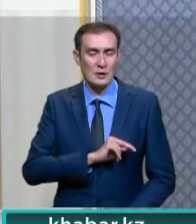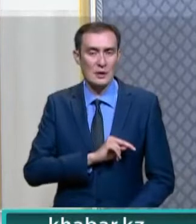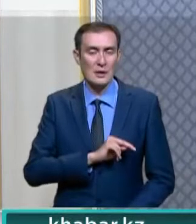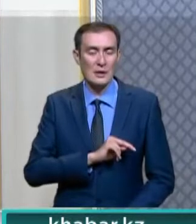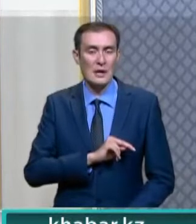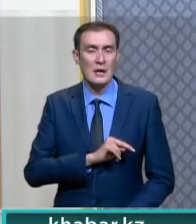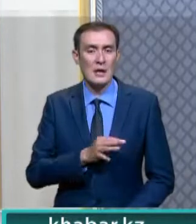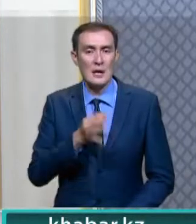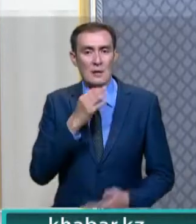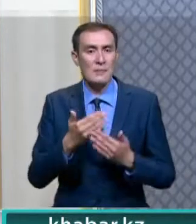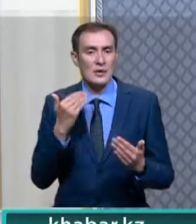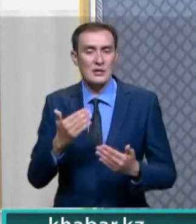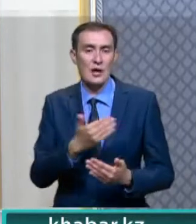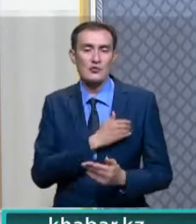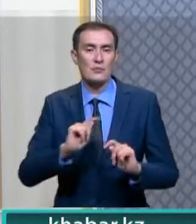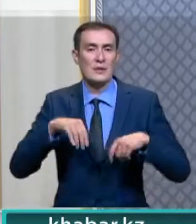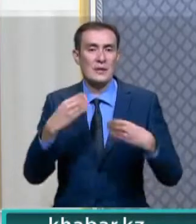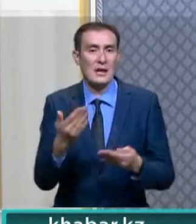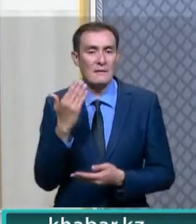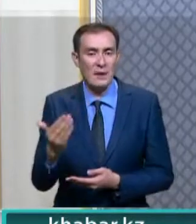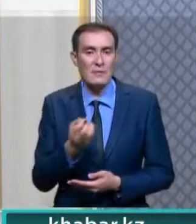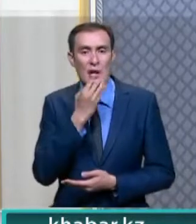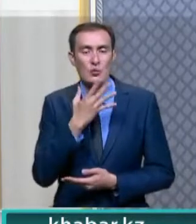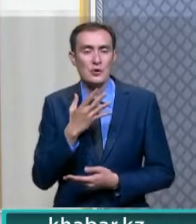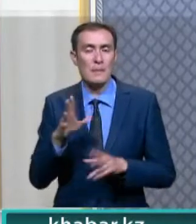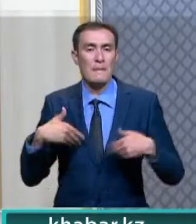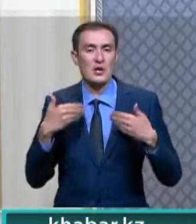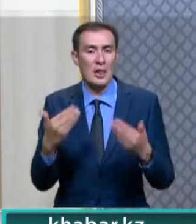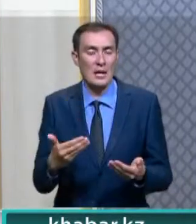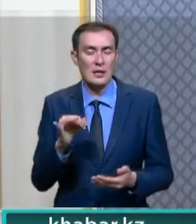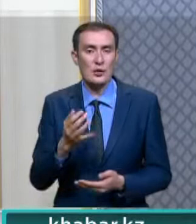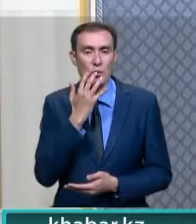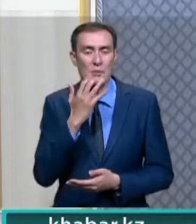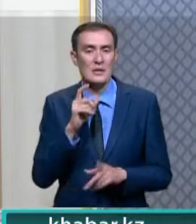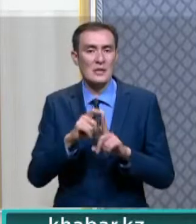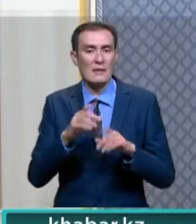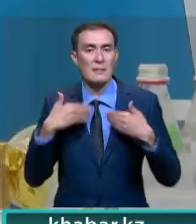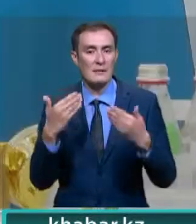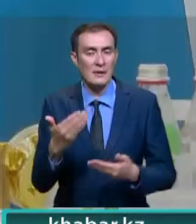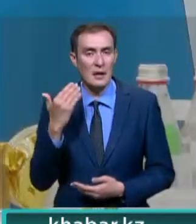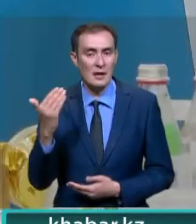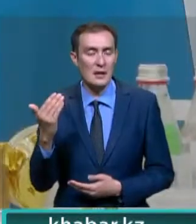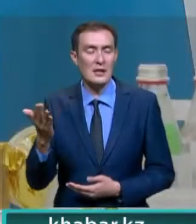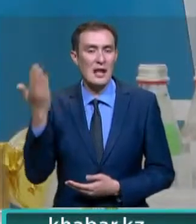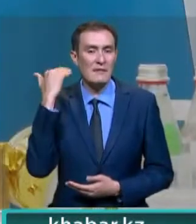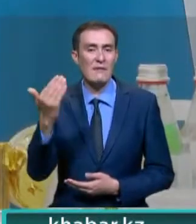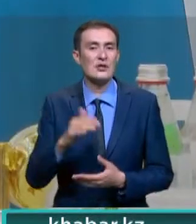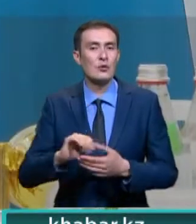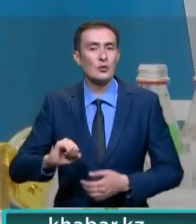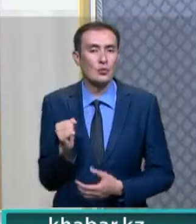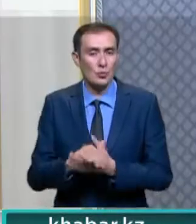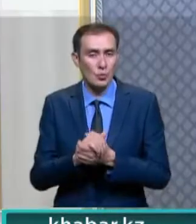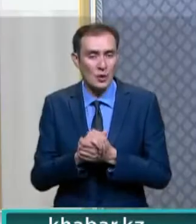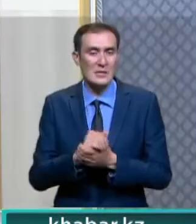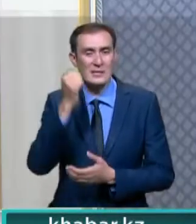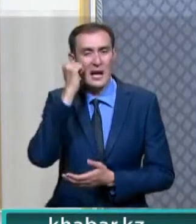Прежде всего, передать вам наилучшие пожелания и самый теплый привет от вашего давнего друга, да,